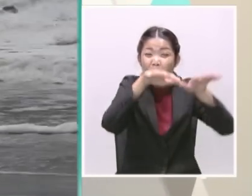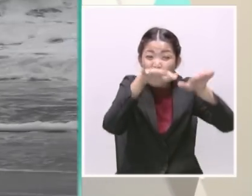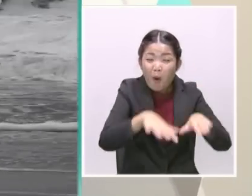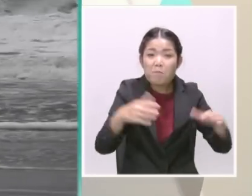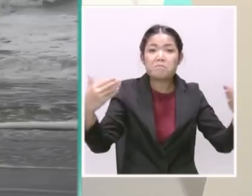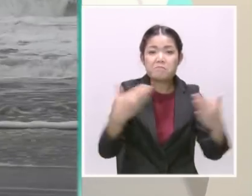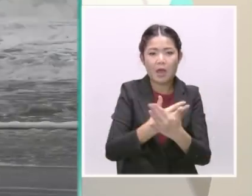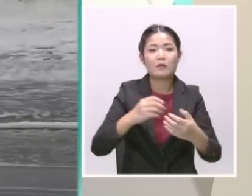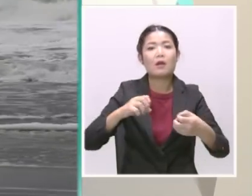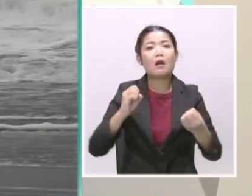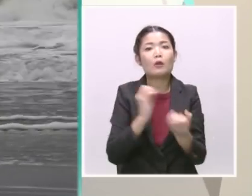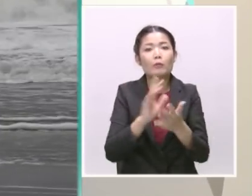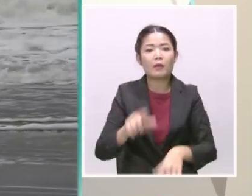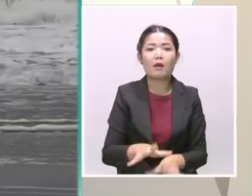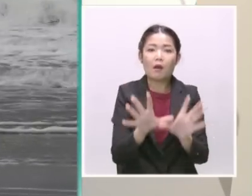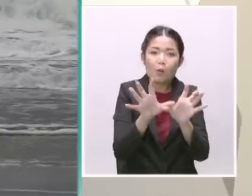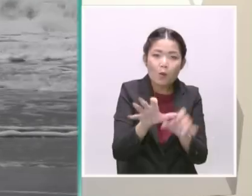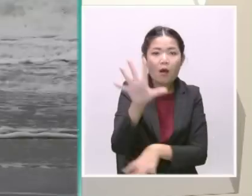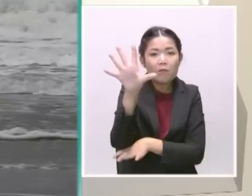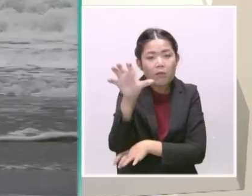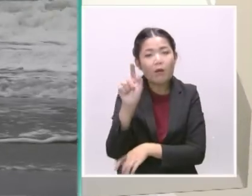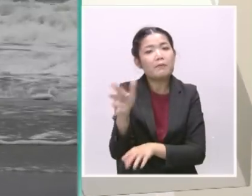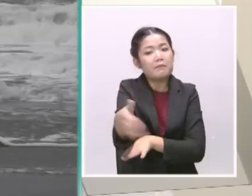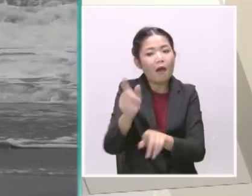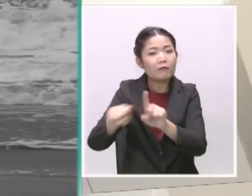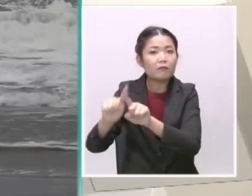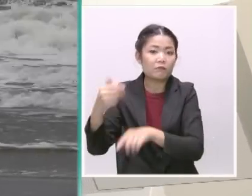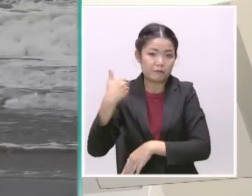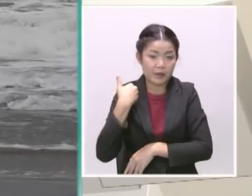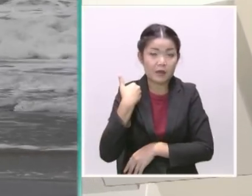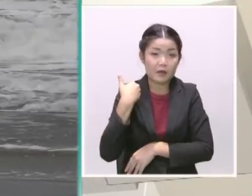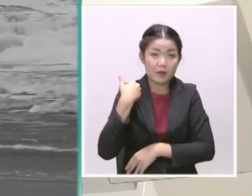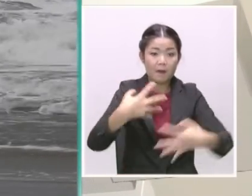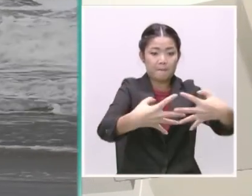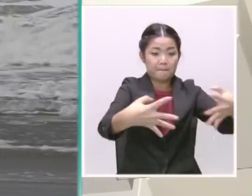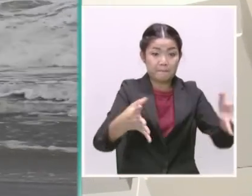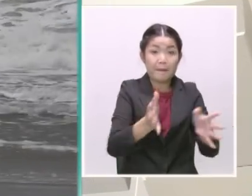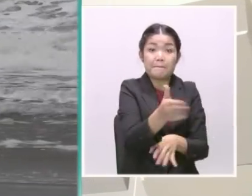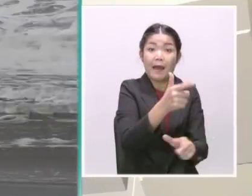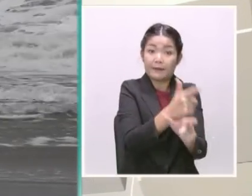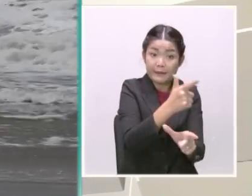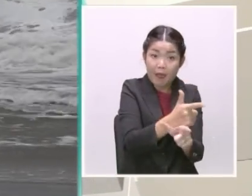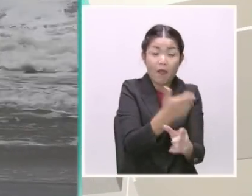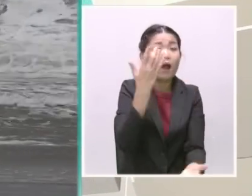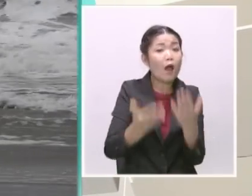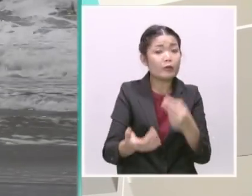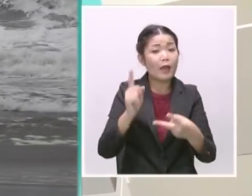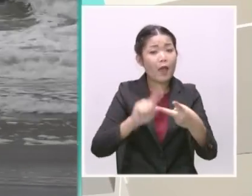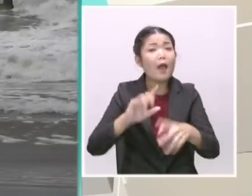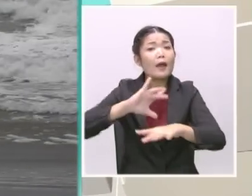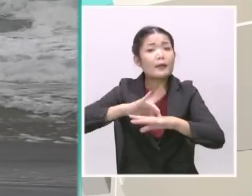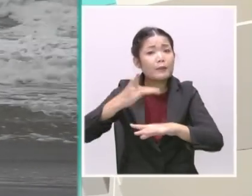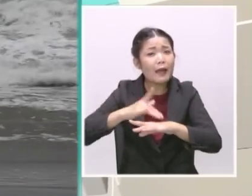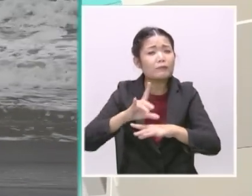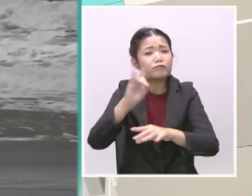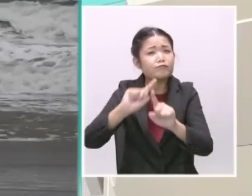ันธมัจะส่วนผลกระทบตัสัดน้ำทั้งที่เป็สัดนำในกระชังที่เราเลี้ยงไวแล้วกสัดน้ำที่อยู่ตามธรร